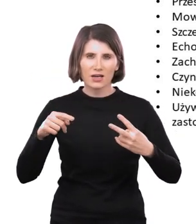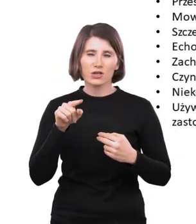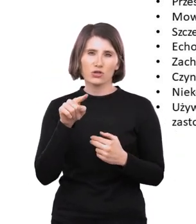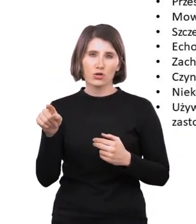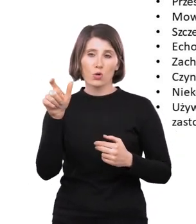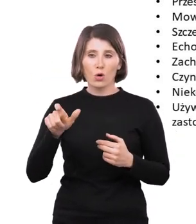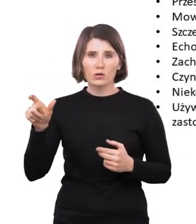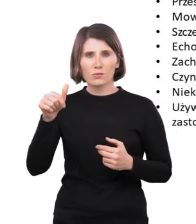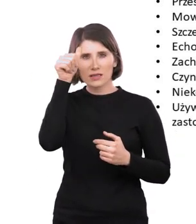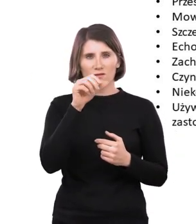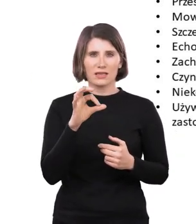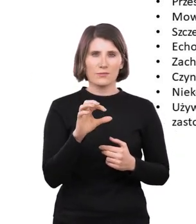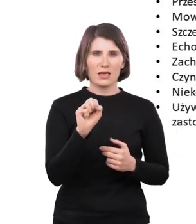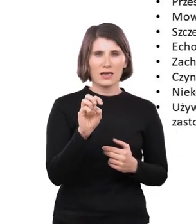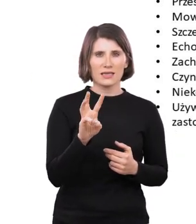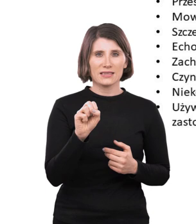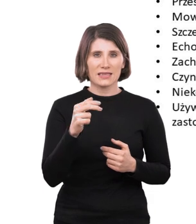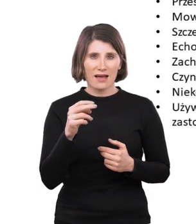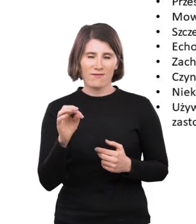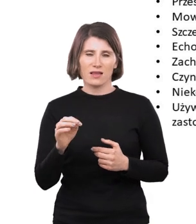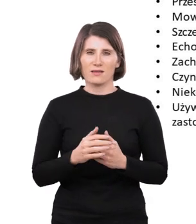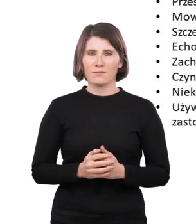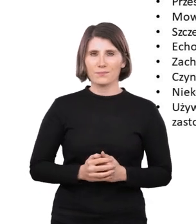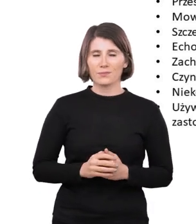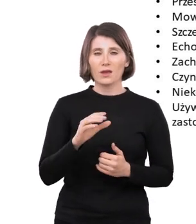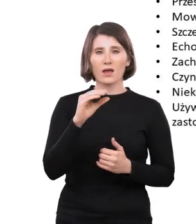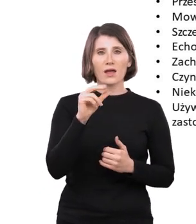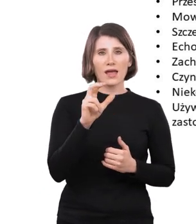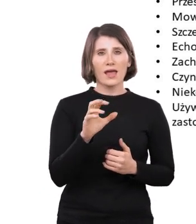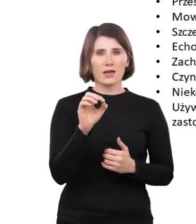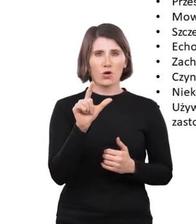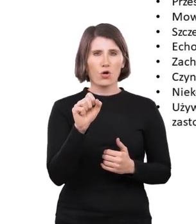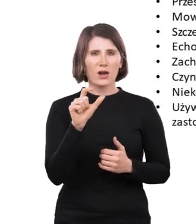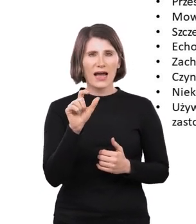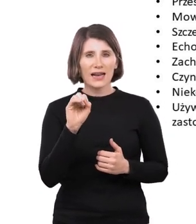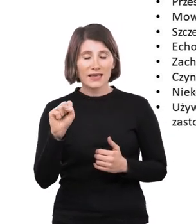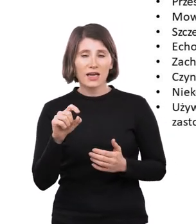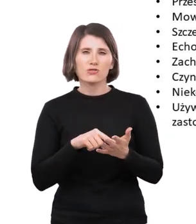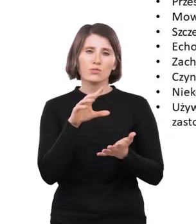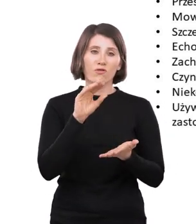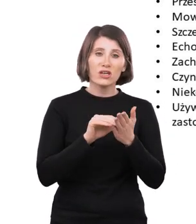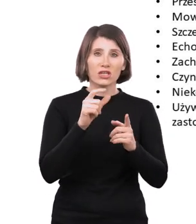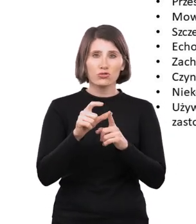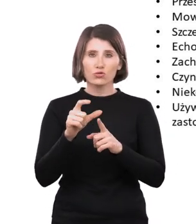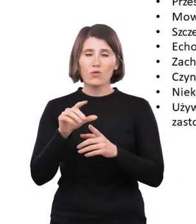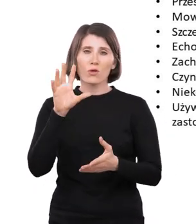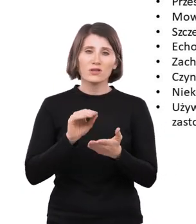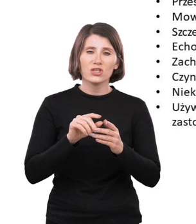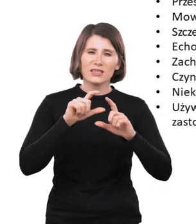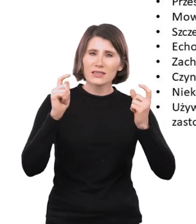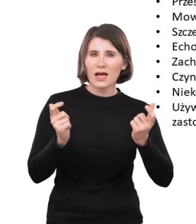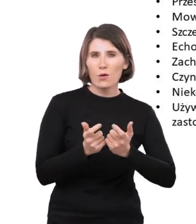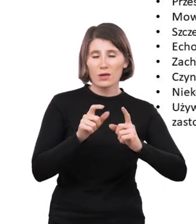sawantami. Echolalie, czyli takie powtarzanie słów, powtarzanie całych zdań, mogą